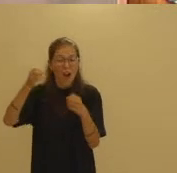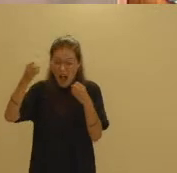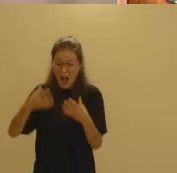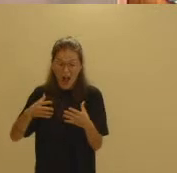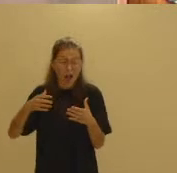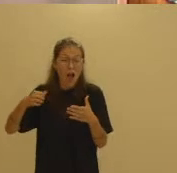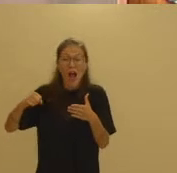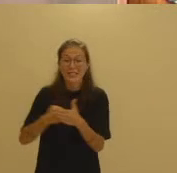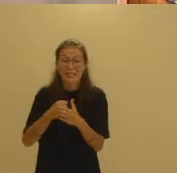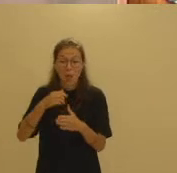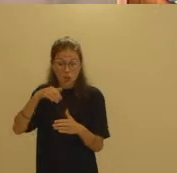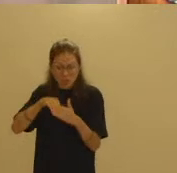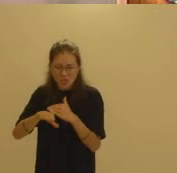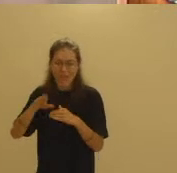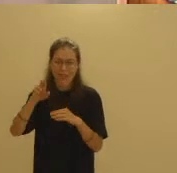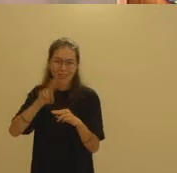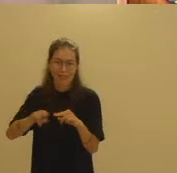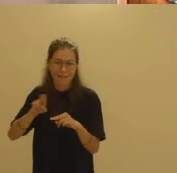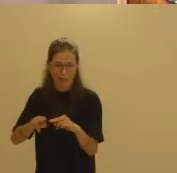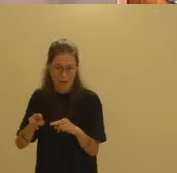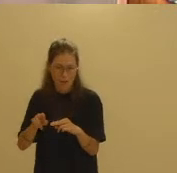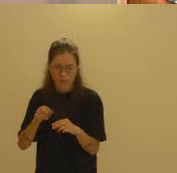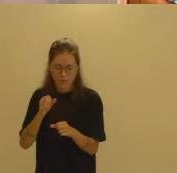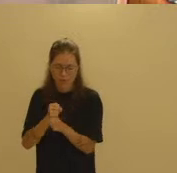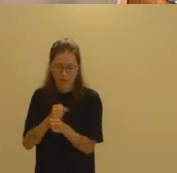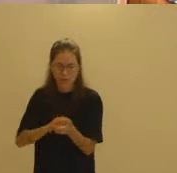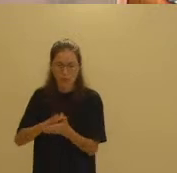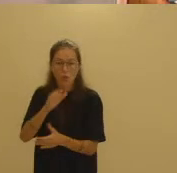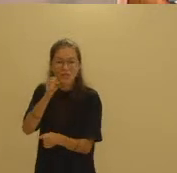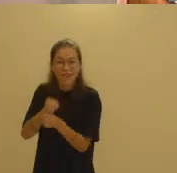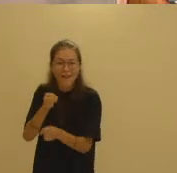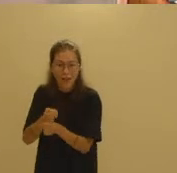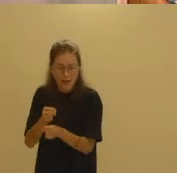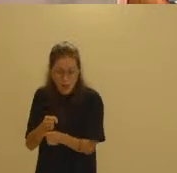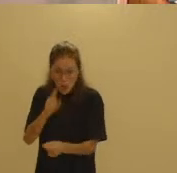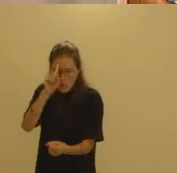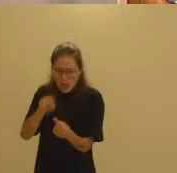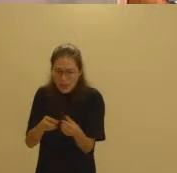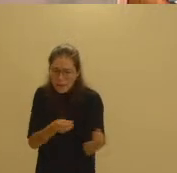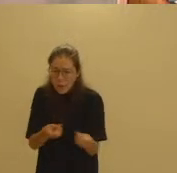problèmes liés aux tâches professionnelles et à améliorer la qualité de vie au travail.